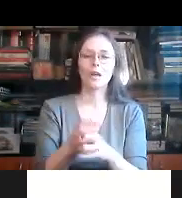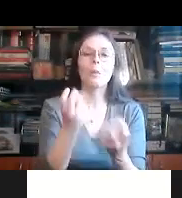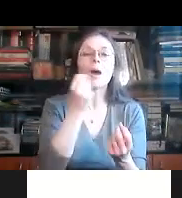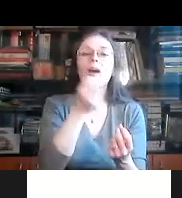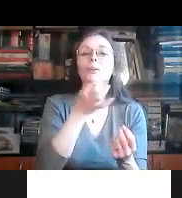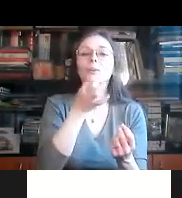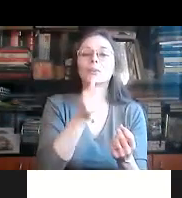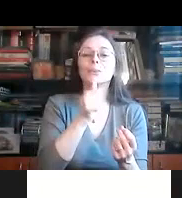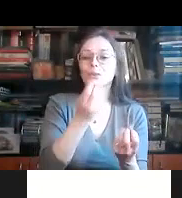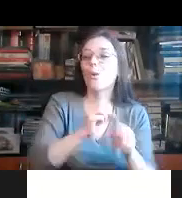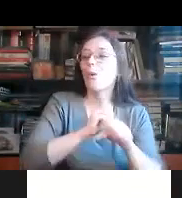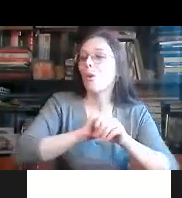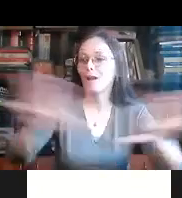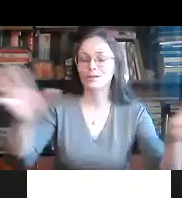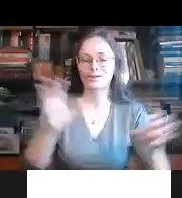Вот.